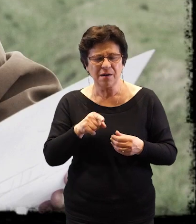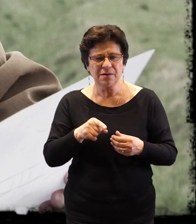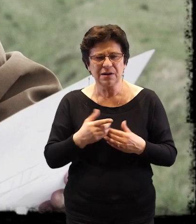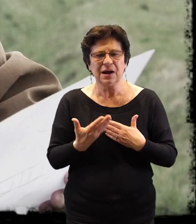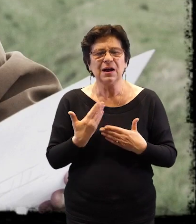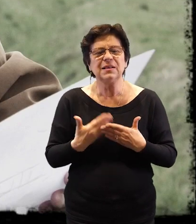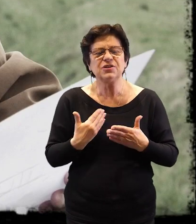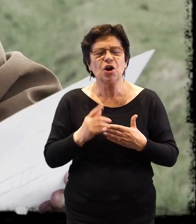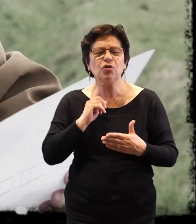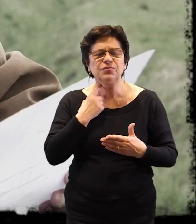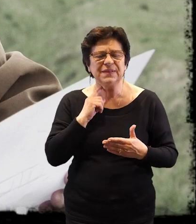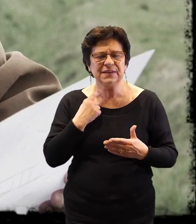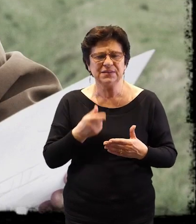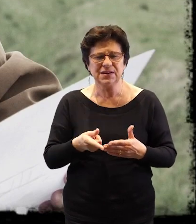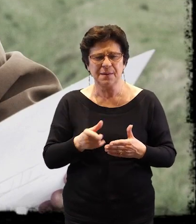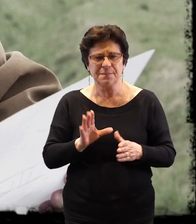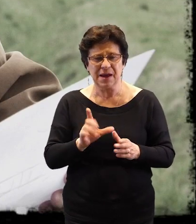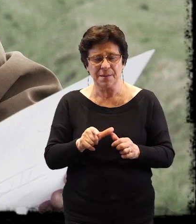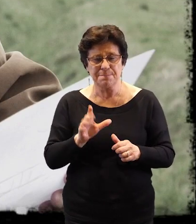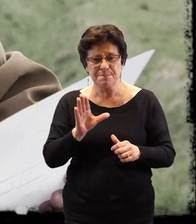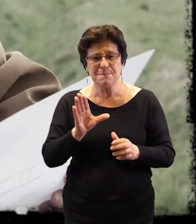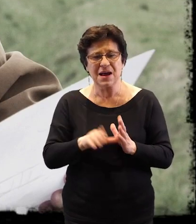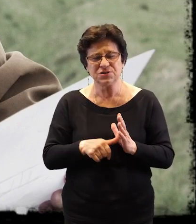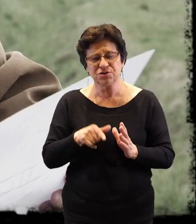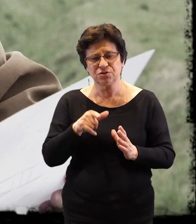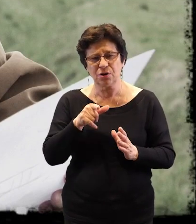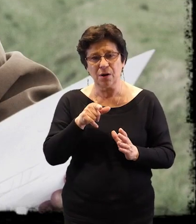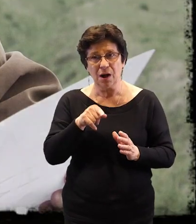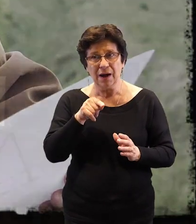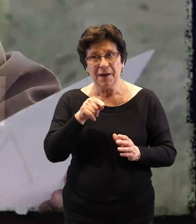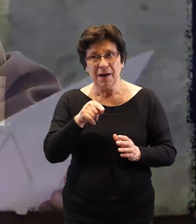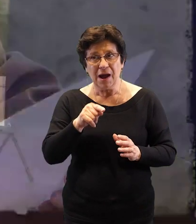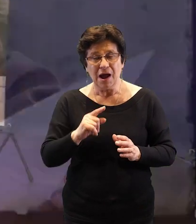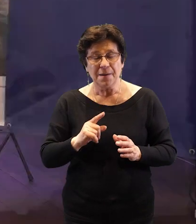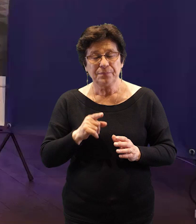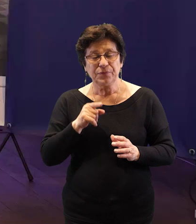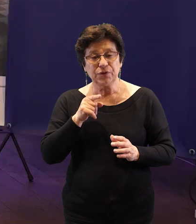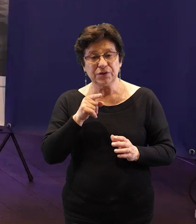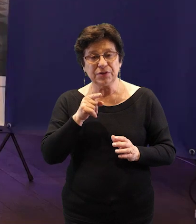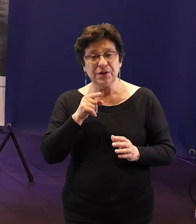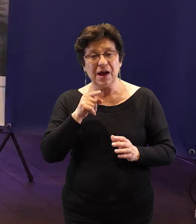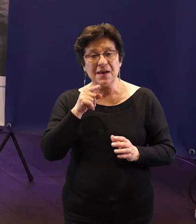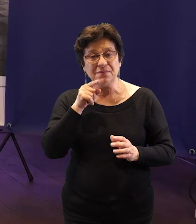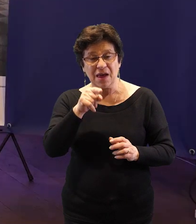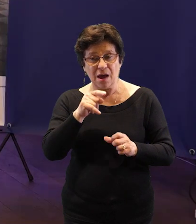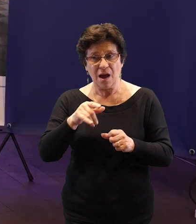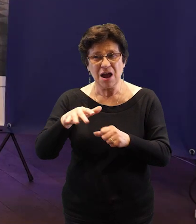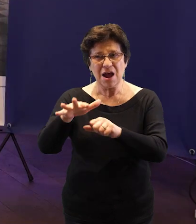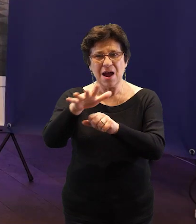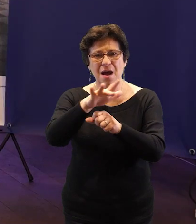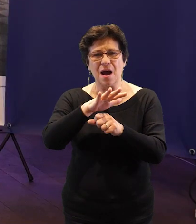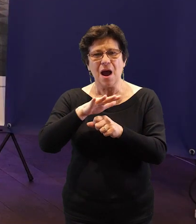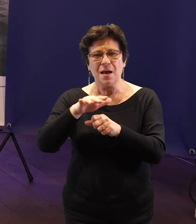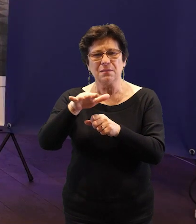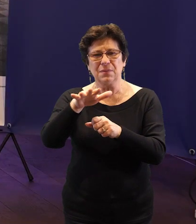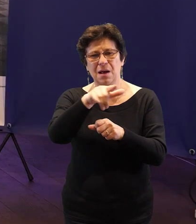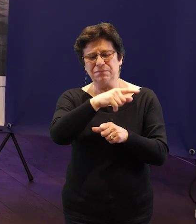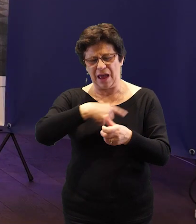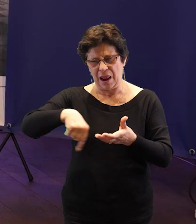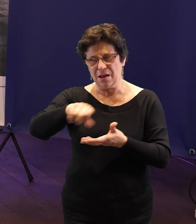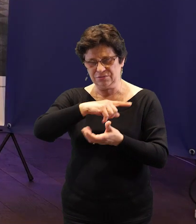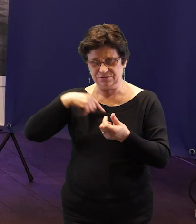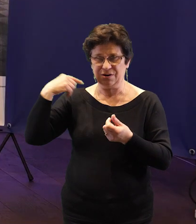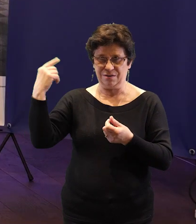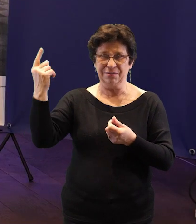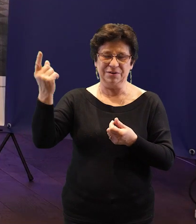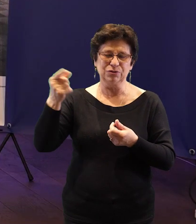ze Świdnicy? Dlatego, że te śmigłowce, które były widywane nad Książem pod koniec II wojny światowej, te domniemane latające